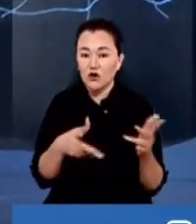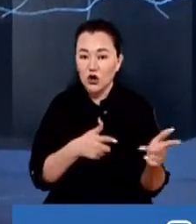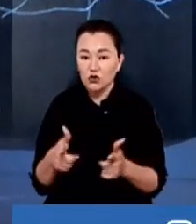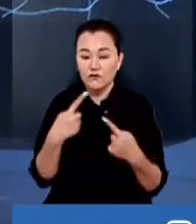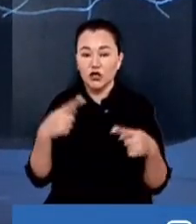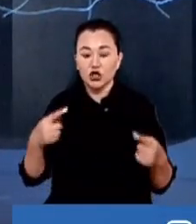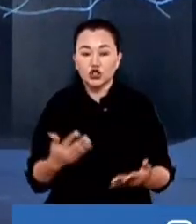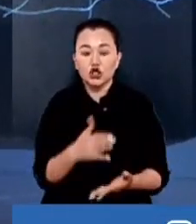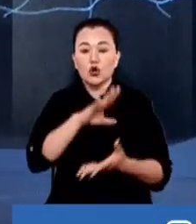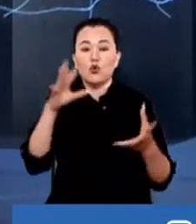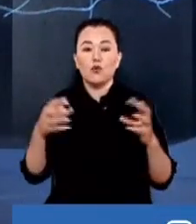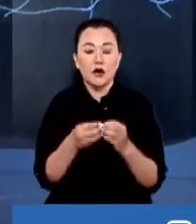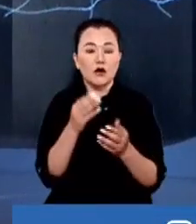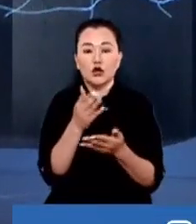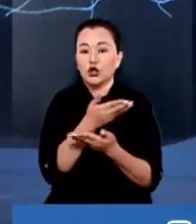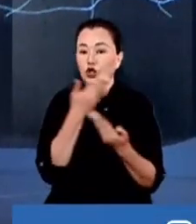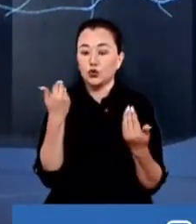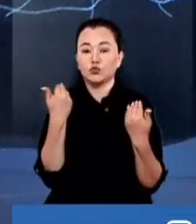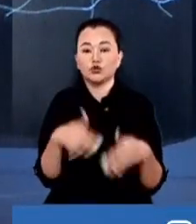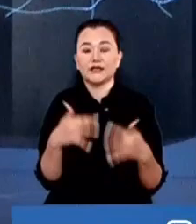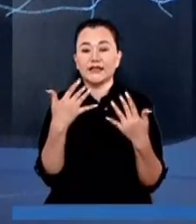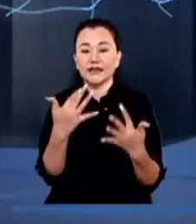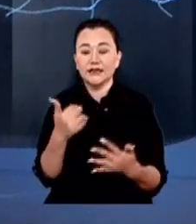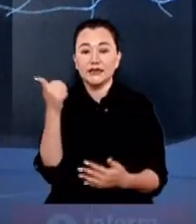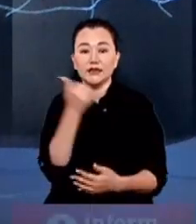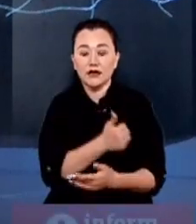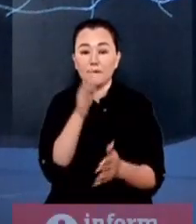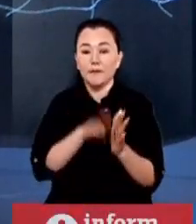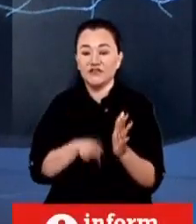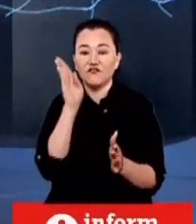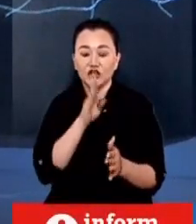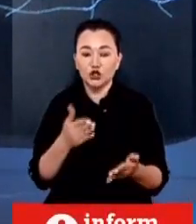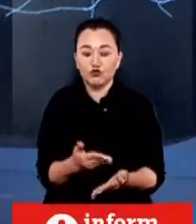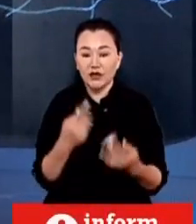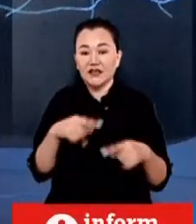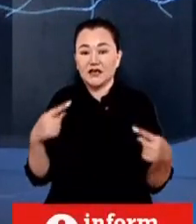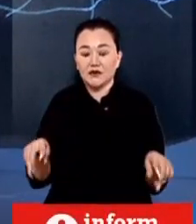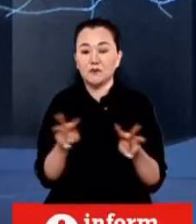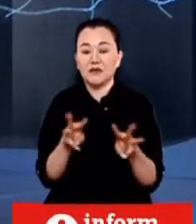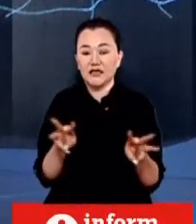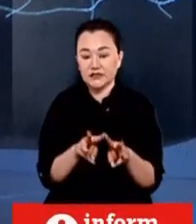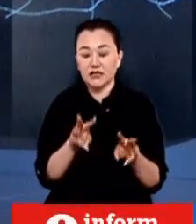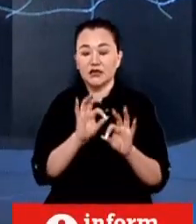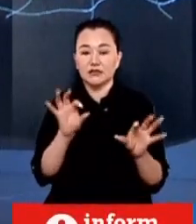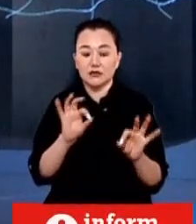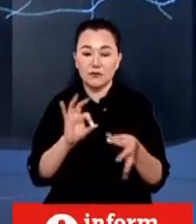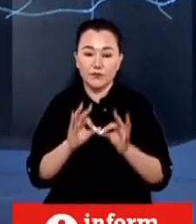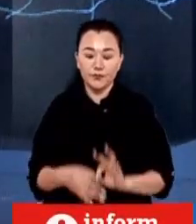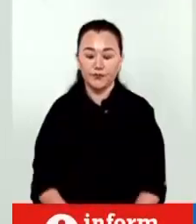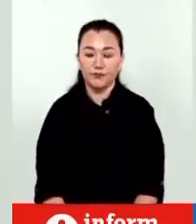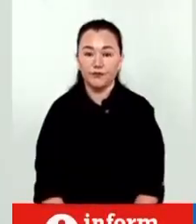некоторых жилых комплексах ее нет уже несколько недель. Без воды живут и некоторые министры. Материал Динары Нургалиевой.